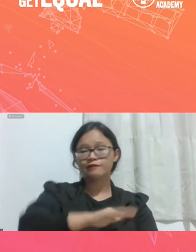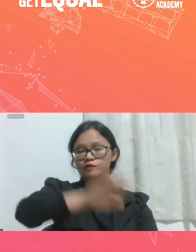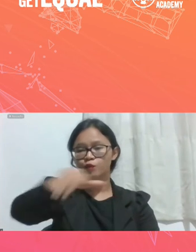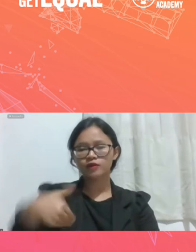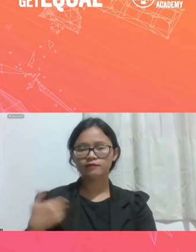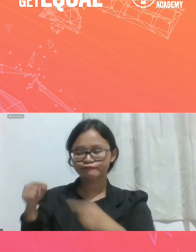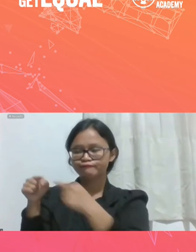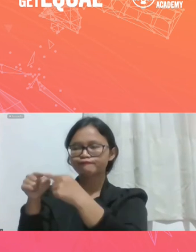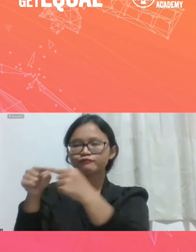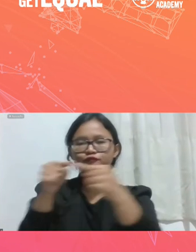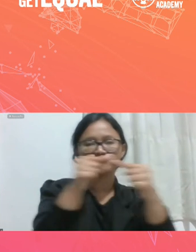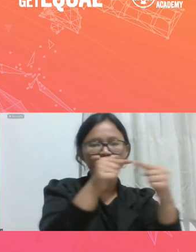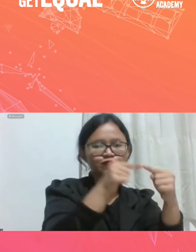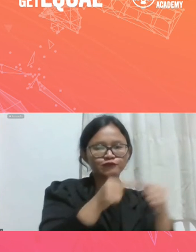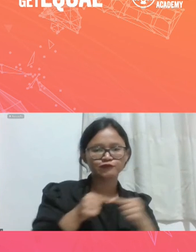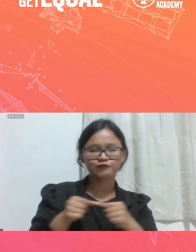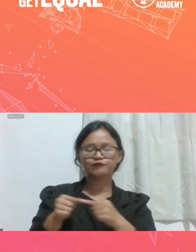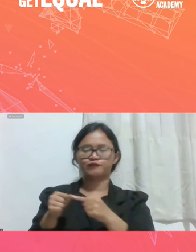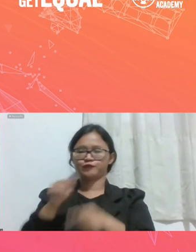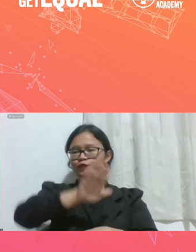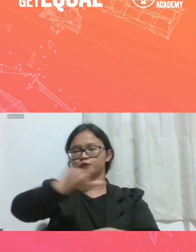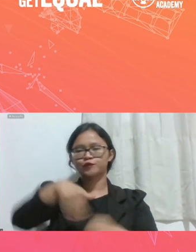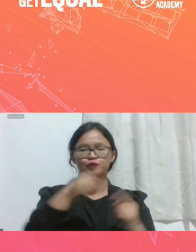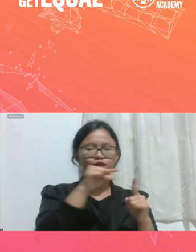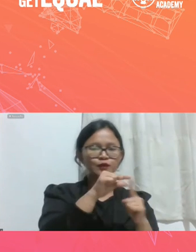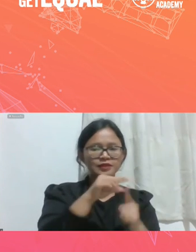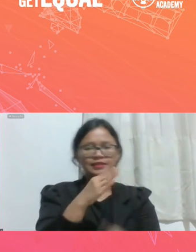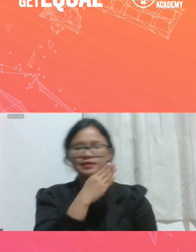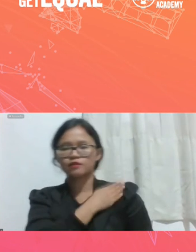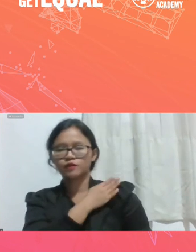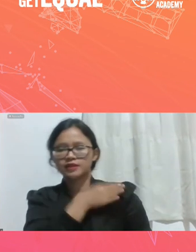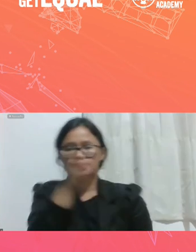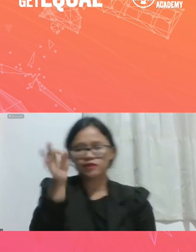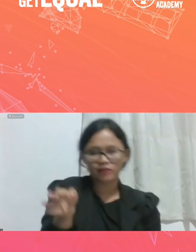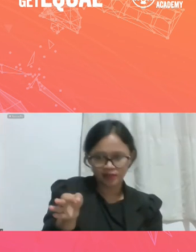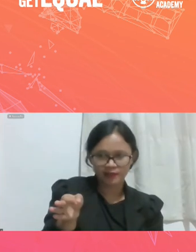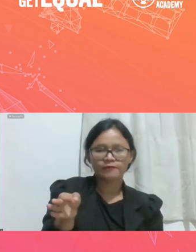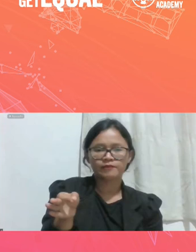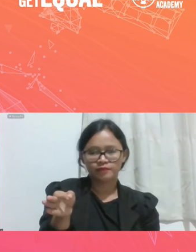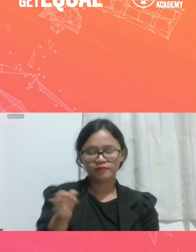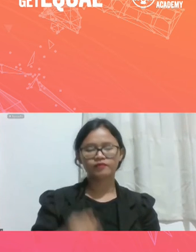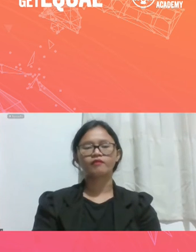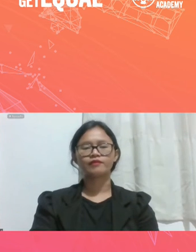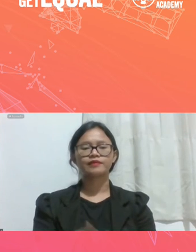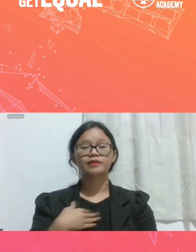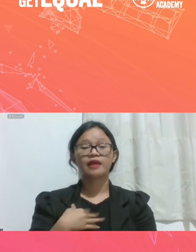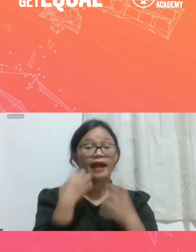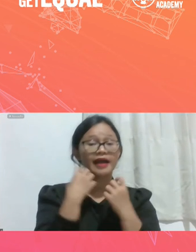unit-unit layanan kami yang ada di seluruh provinsi maupun kabupaten kota. Nah, ini harapan kita